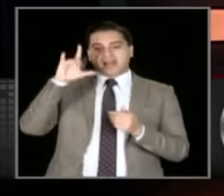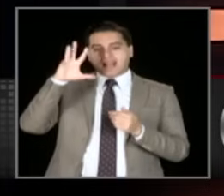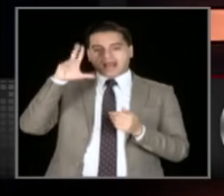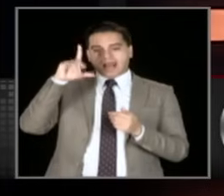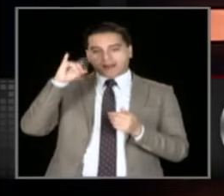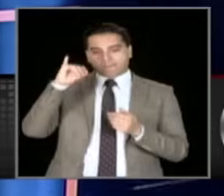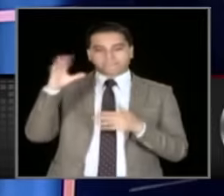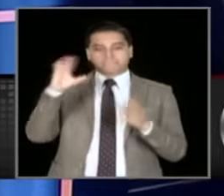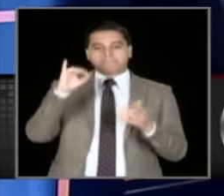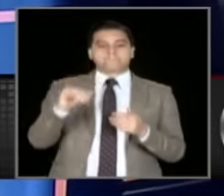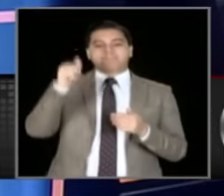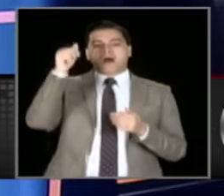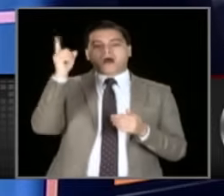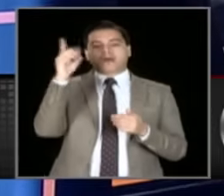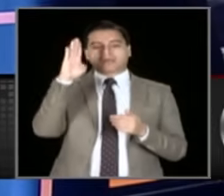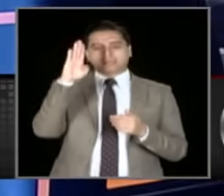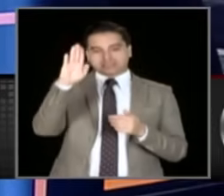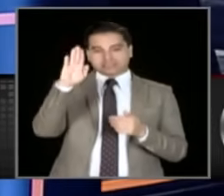فيلهلم ماركس حتى عام